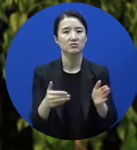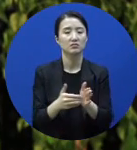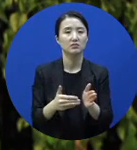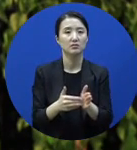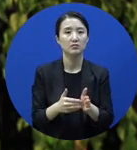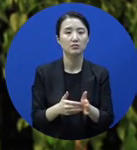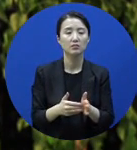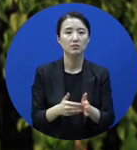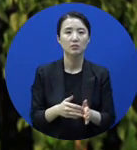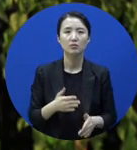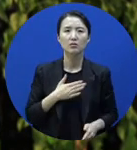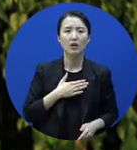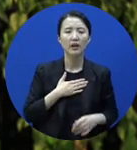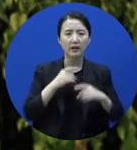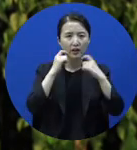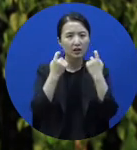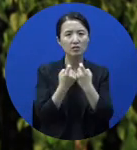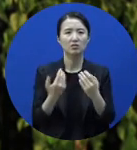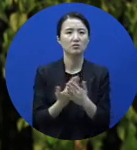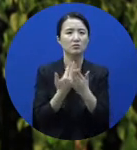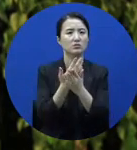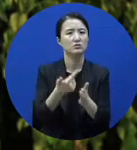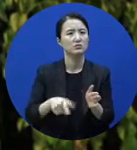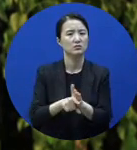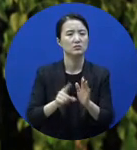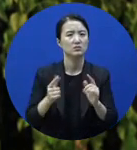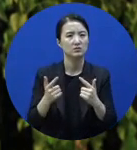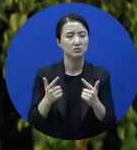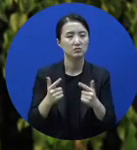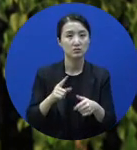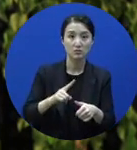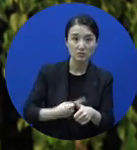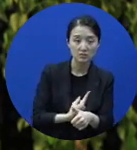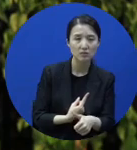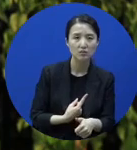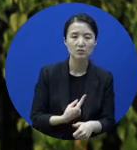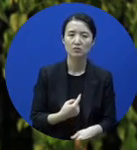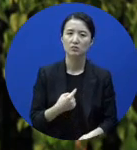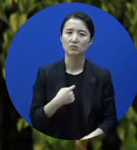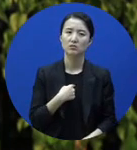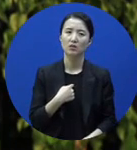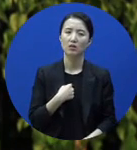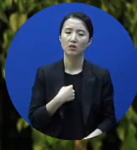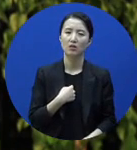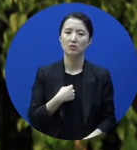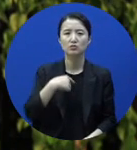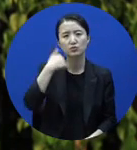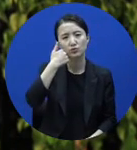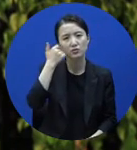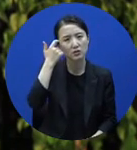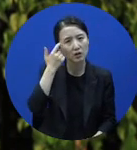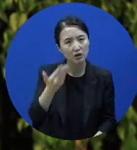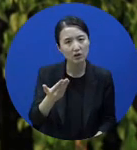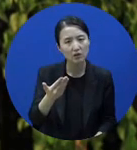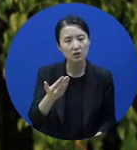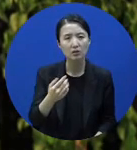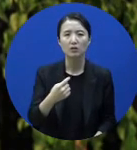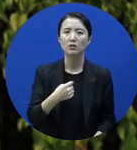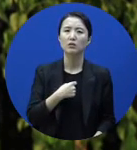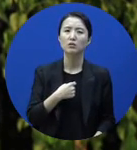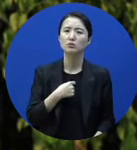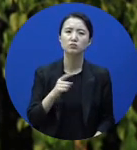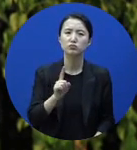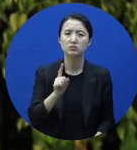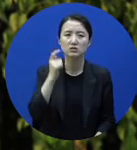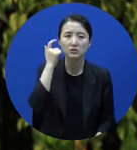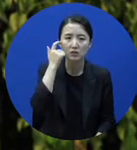정체성, 나는 뭐 하는 사람이지, 왜 일을 하고 있지에 대한 더 고민들을 안 할 수가 없는 거죠. 그래서 그런 것들에 대한 고민, 마지막에는 아까 좀 전에